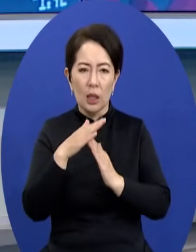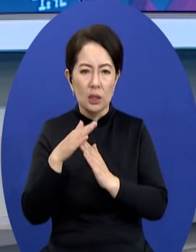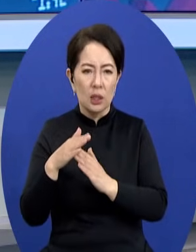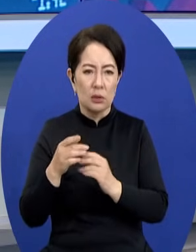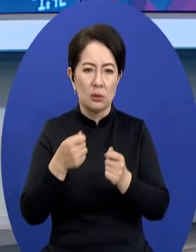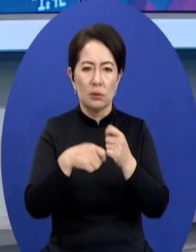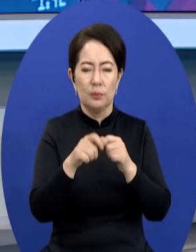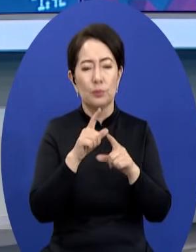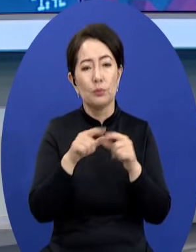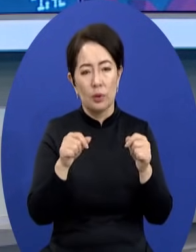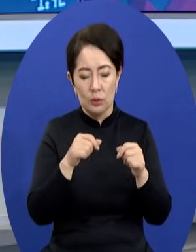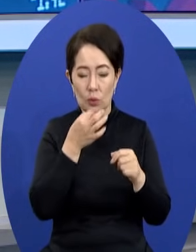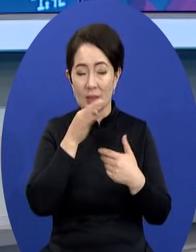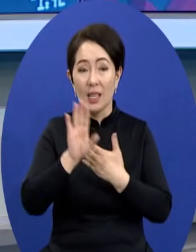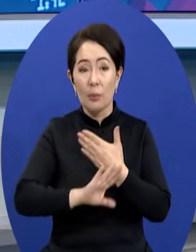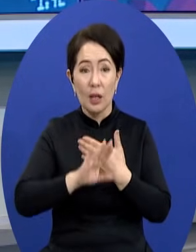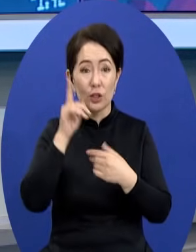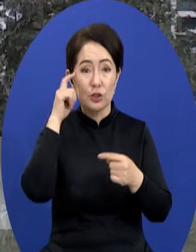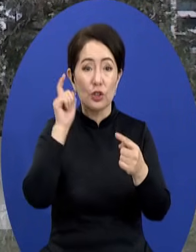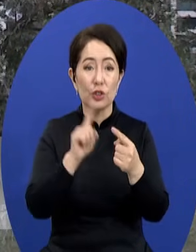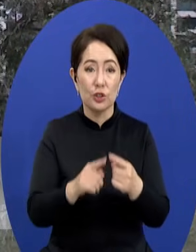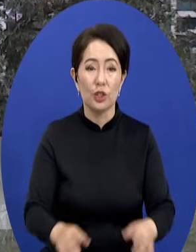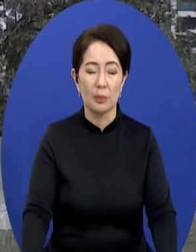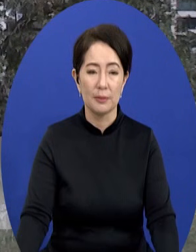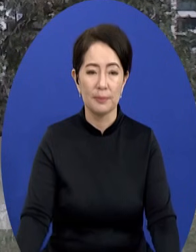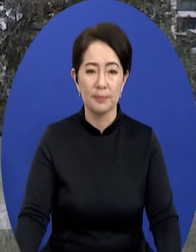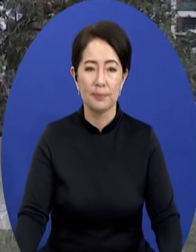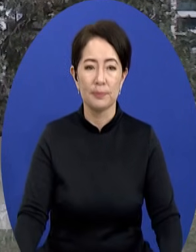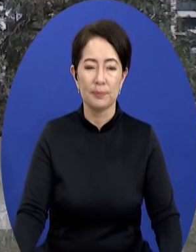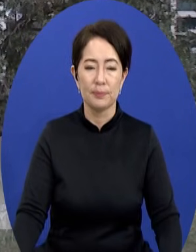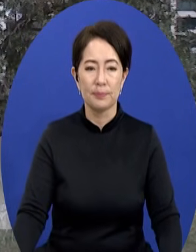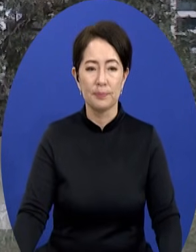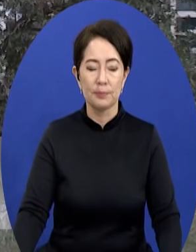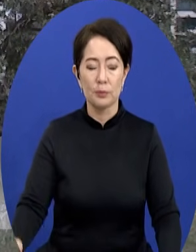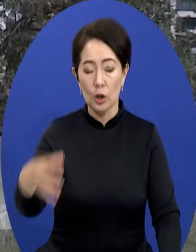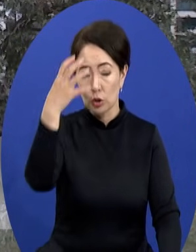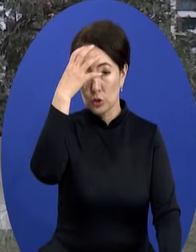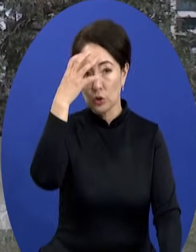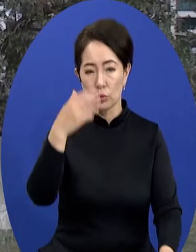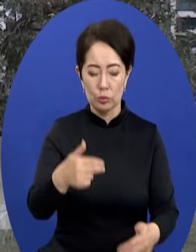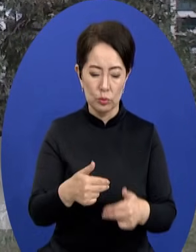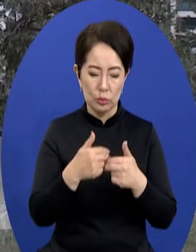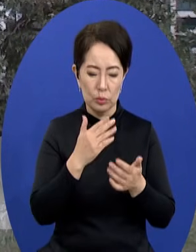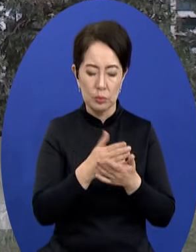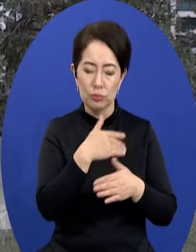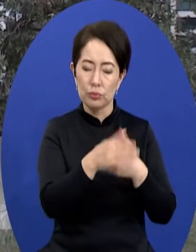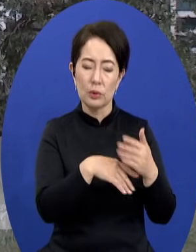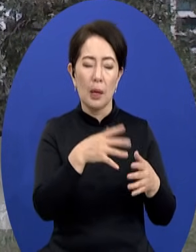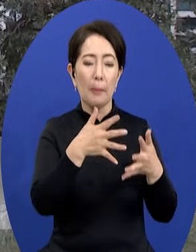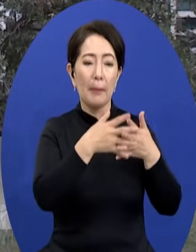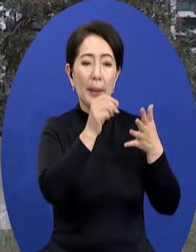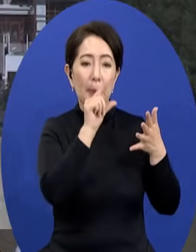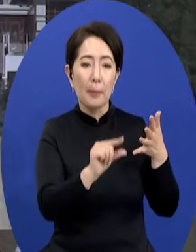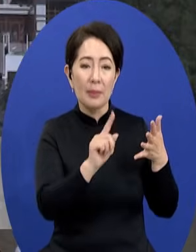урьдчилан сэргийлэх зорилготой юм байна. Төрөөс хэрэгжүүлж байгаа орон сууцны ипотекийн хөнгөлөлттэй